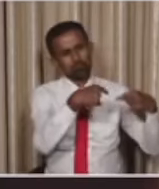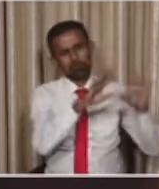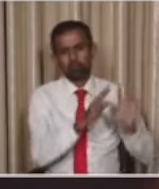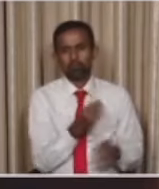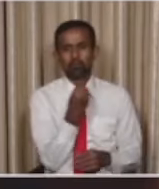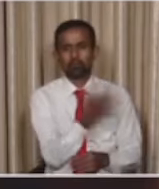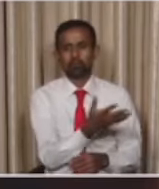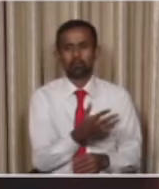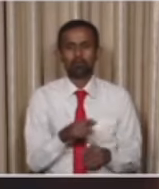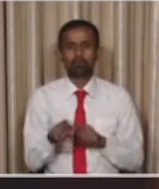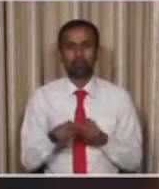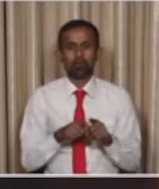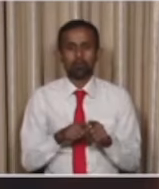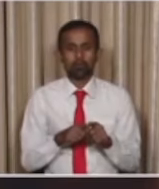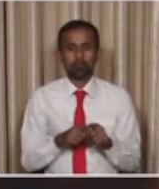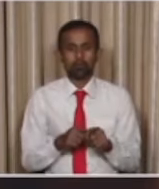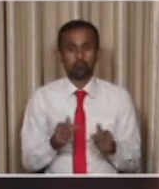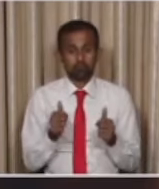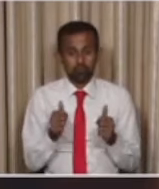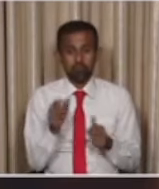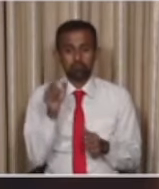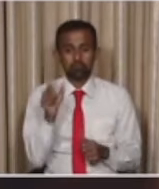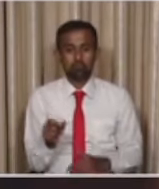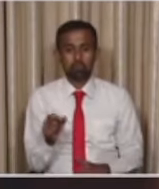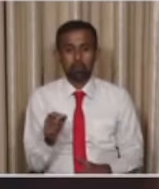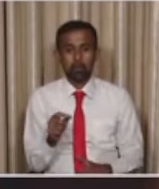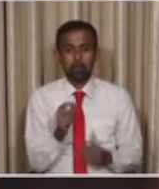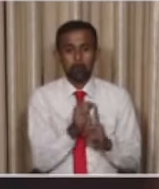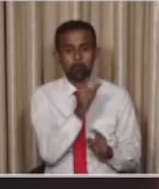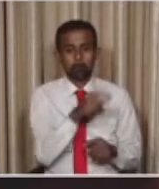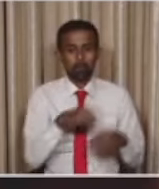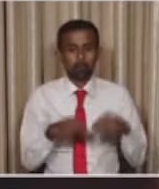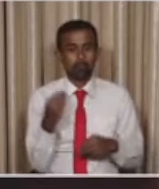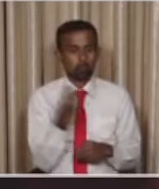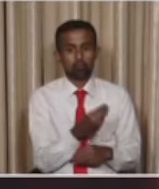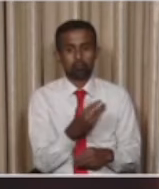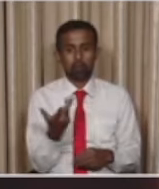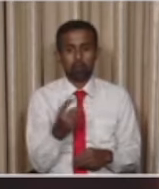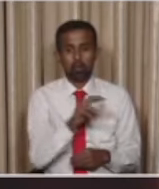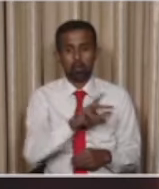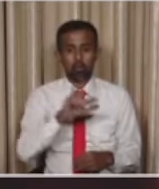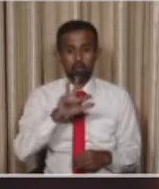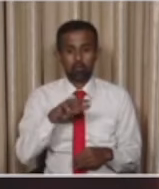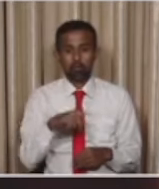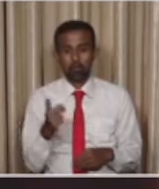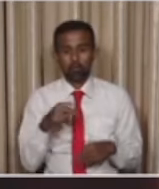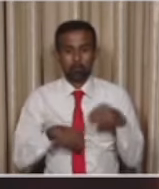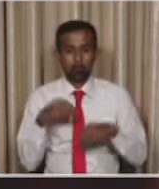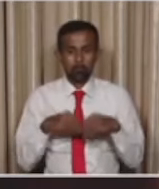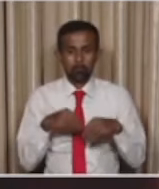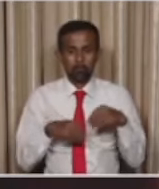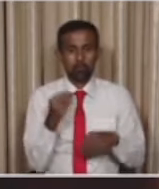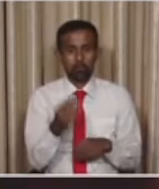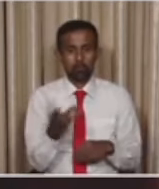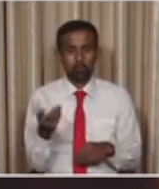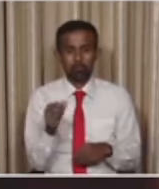බං. එහෙම වමේ හොඳ මිනිස්සු පර්සි සමරවීරලාට ඡන්දෙ දීපු නැති 89 අතුරු මැතිවරණයට ඡන්දෙ දීපු